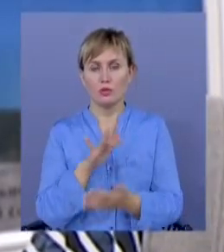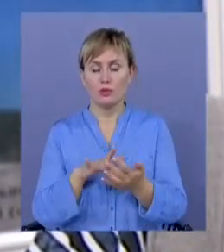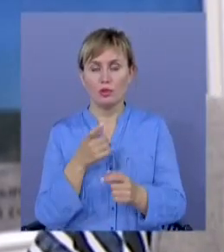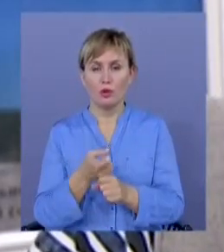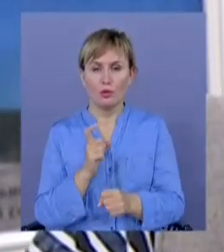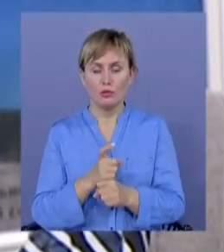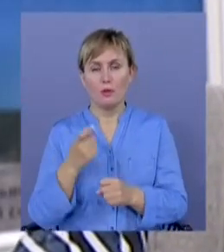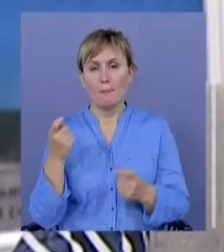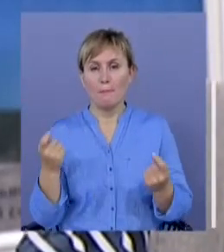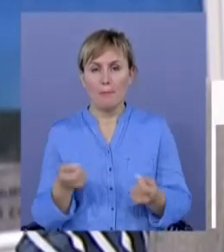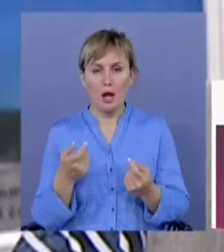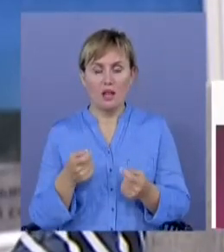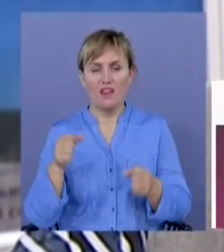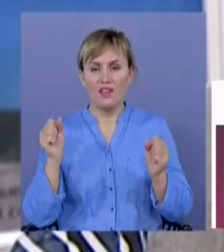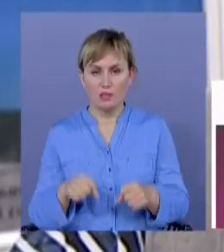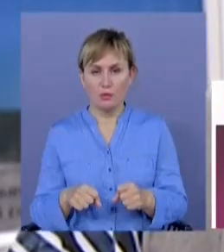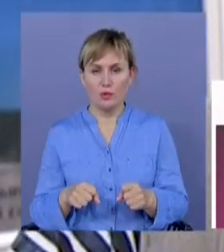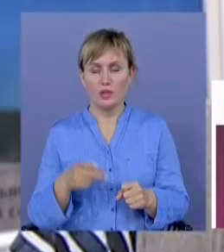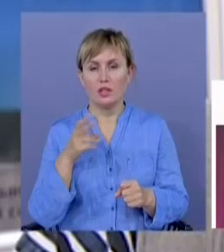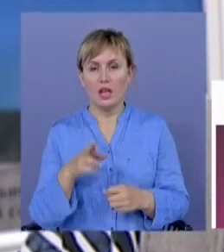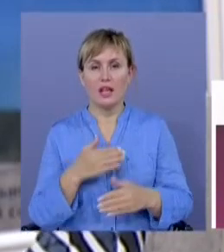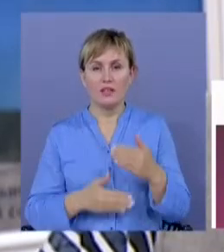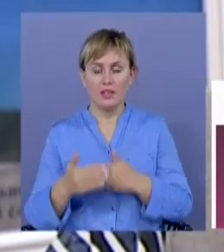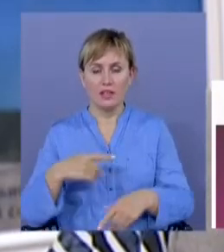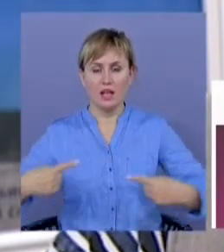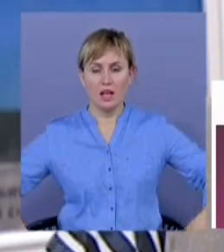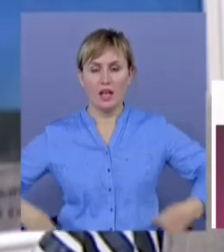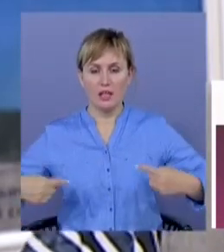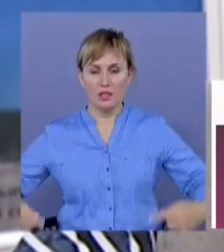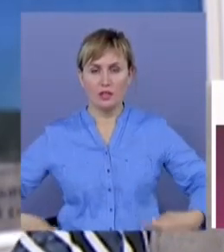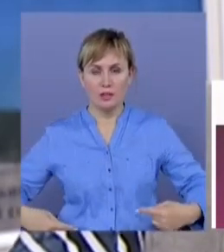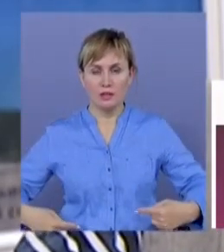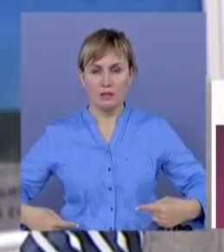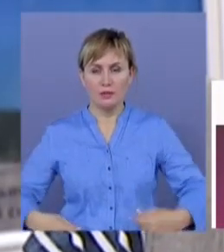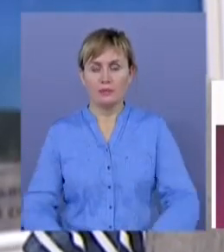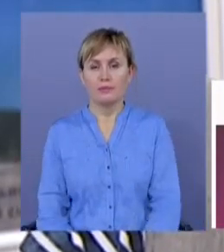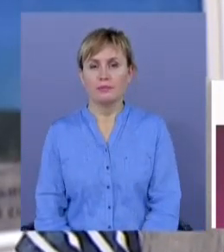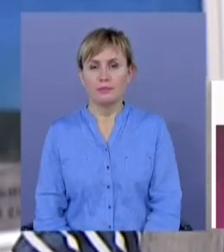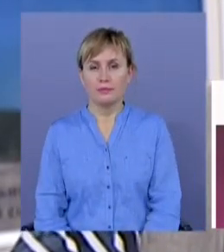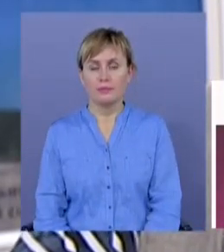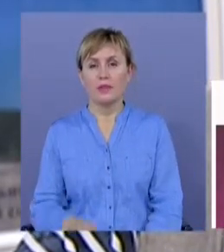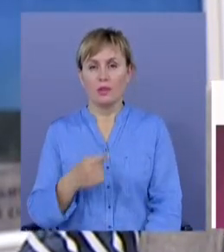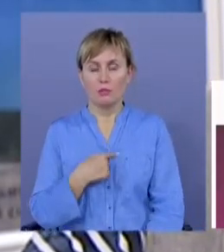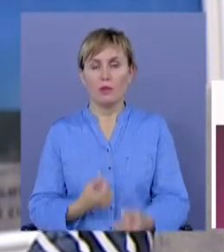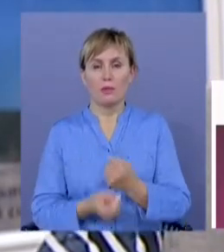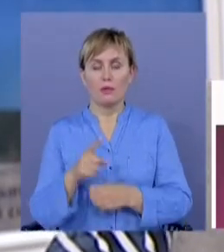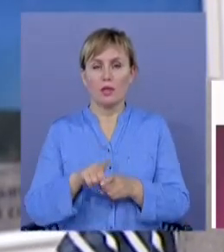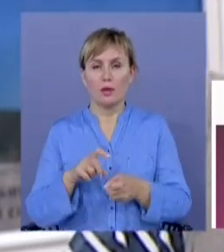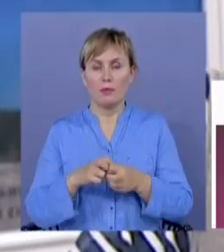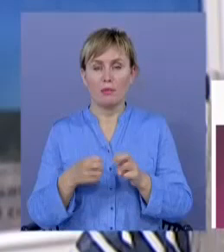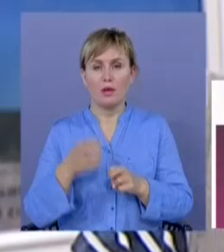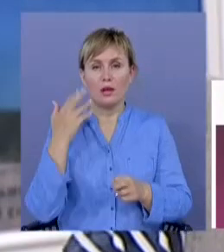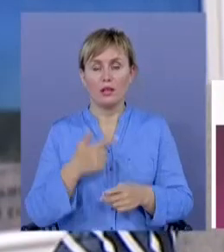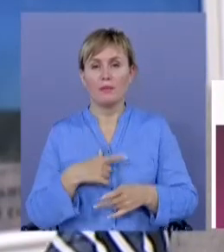очень мало возможностей для инвалидов-колясочников. Я столкнулась с такой проблемой, когда